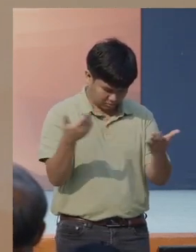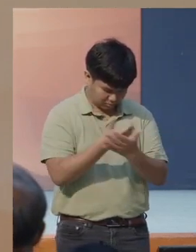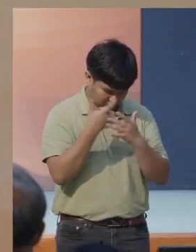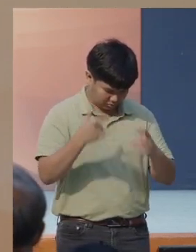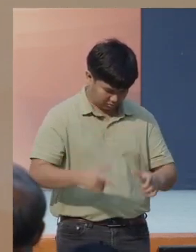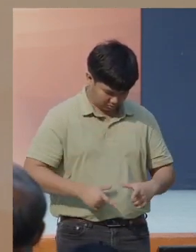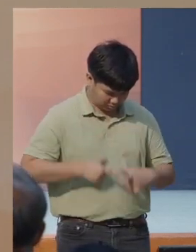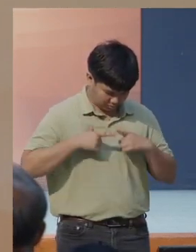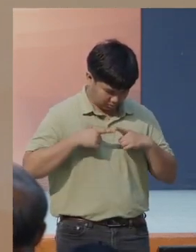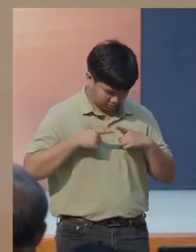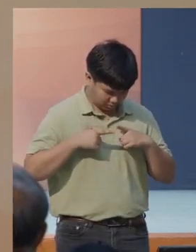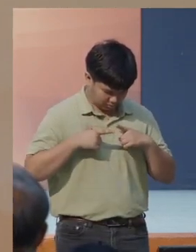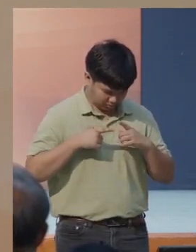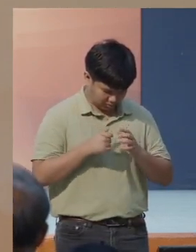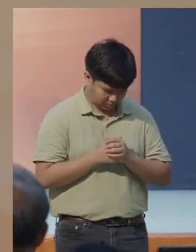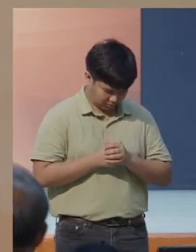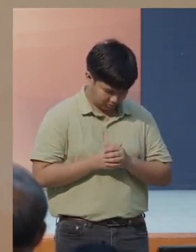buhay.